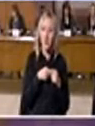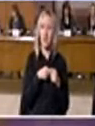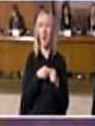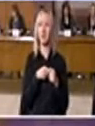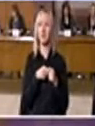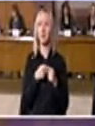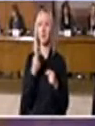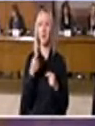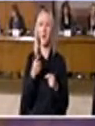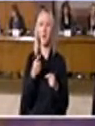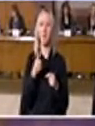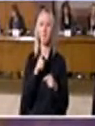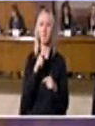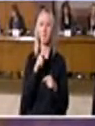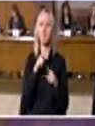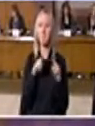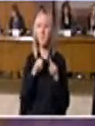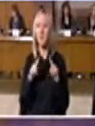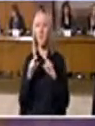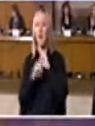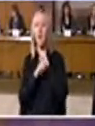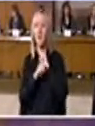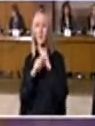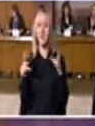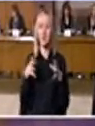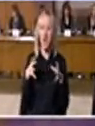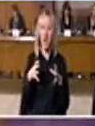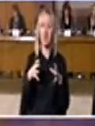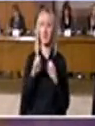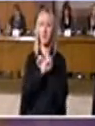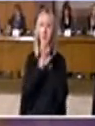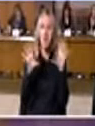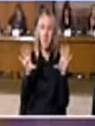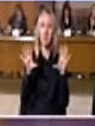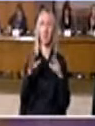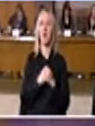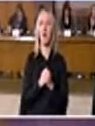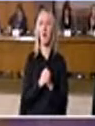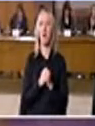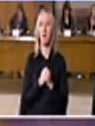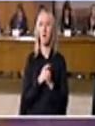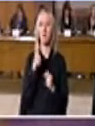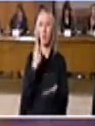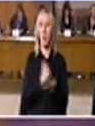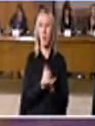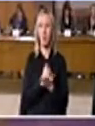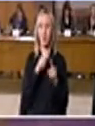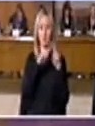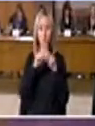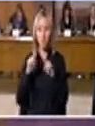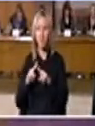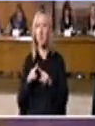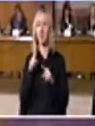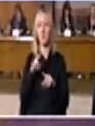nacionalnih manjina, nevladinih organizacija, iz akademske zajednice i medija, potvrda je da smo svi